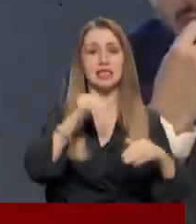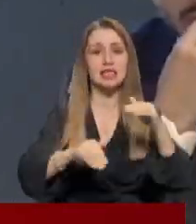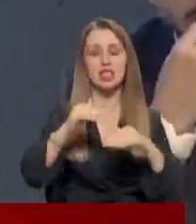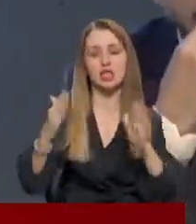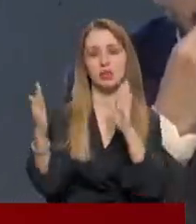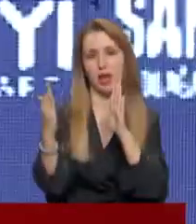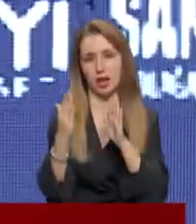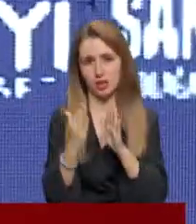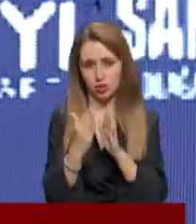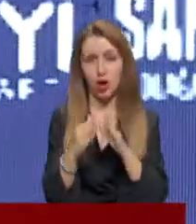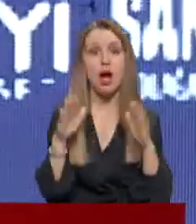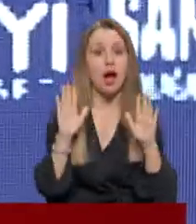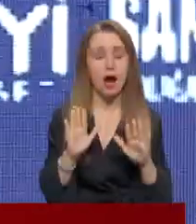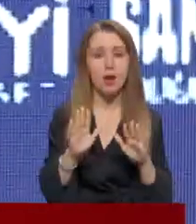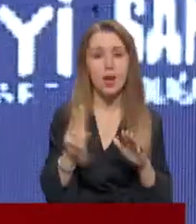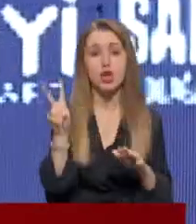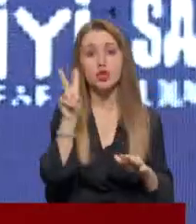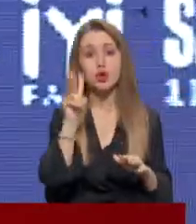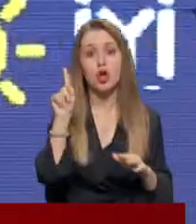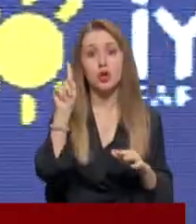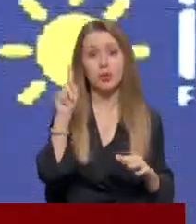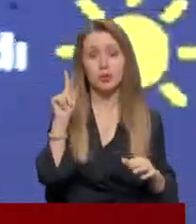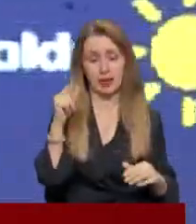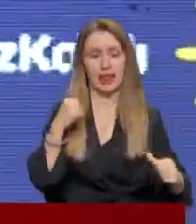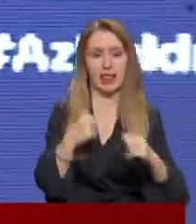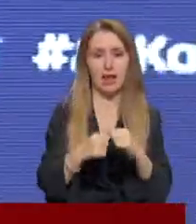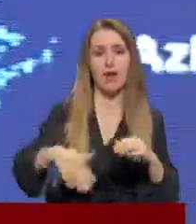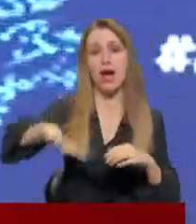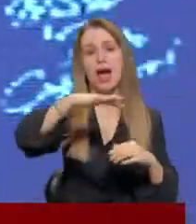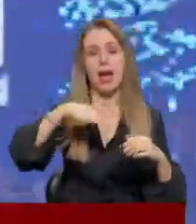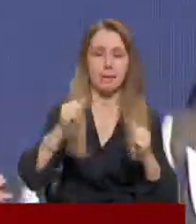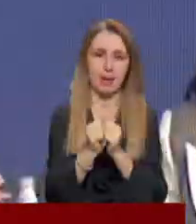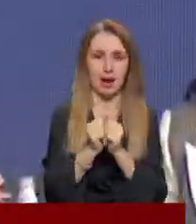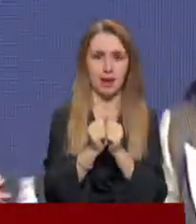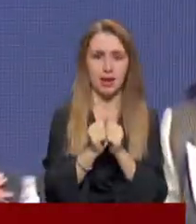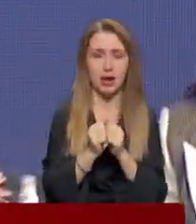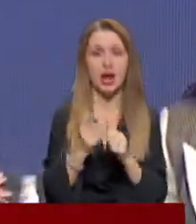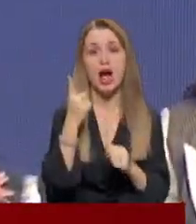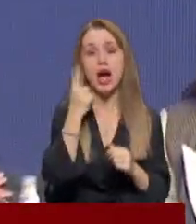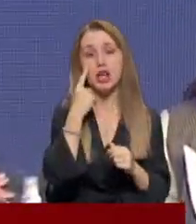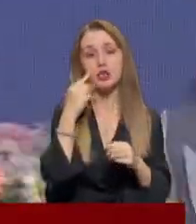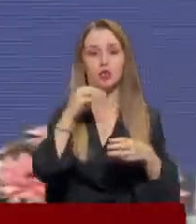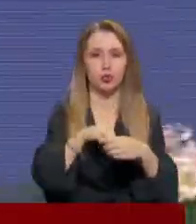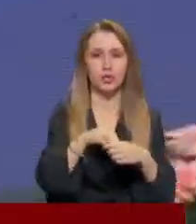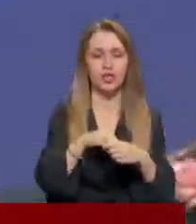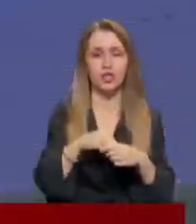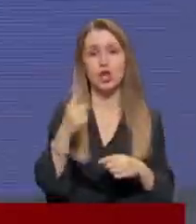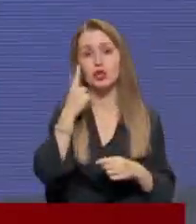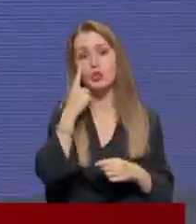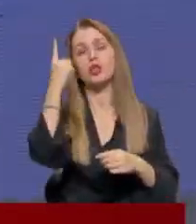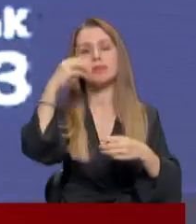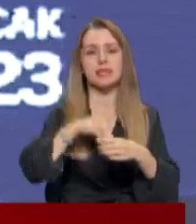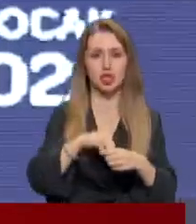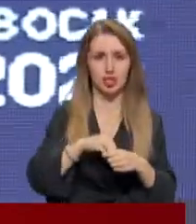bir zaman kaldı. Ama son bir kez hep birlikte Atatürk'ümüz için,